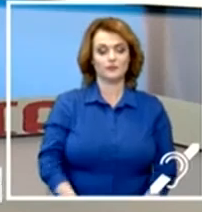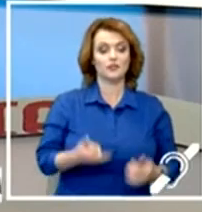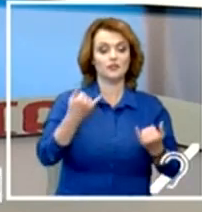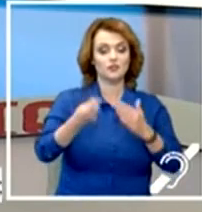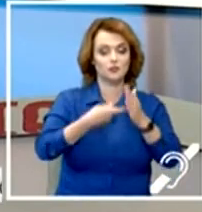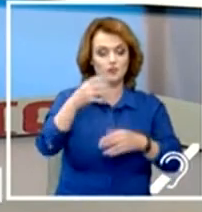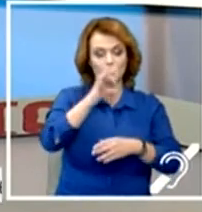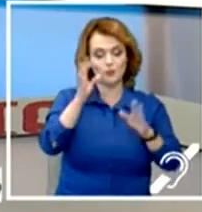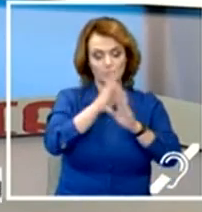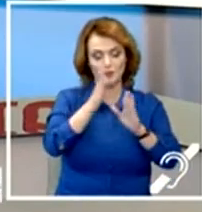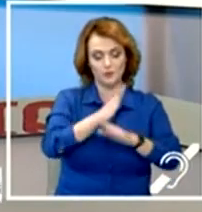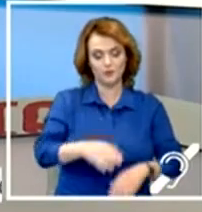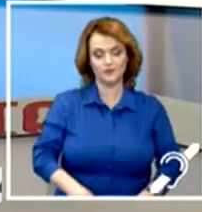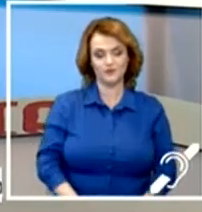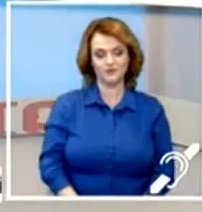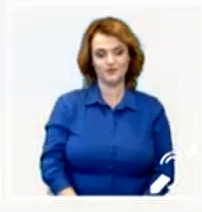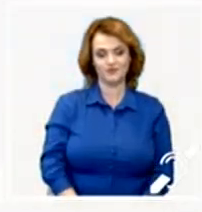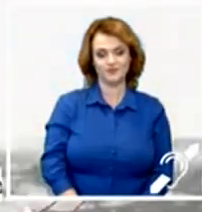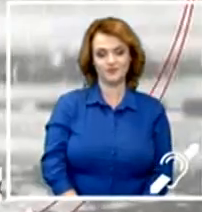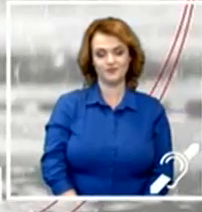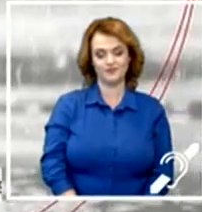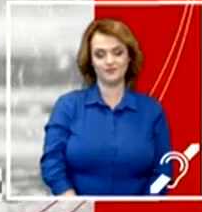În continuare să vedem cum va fi vremea mâine.